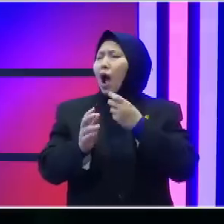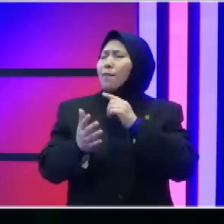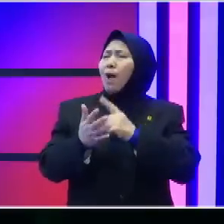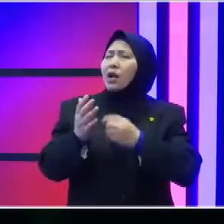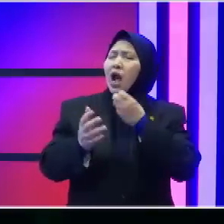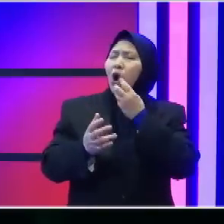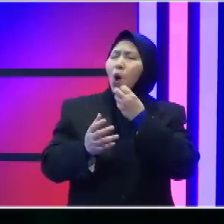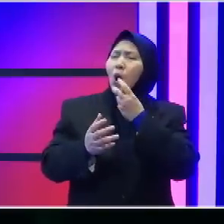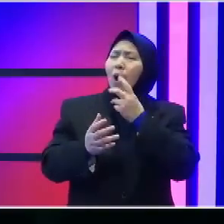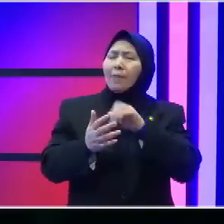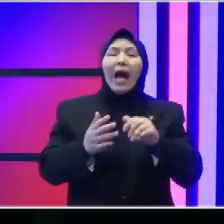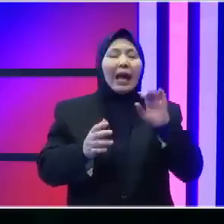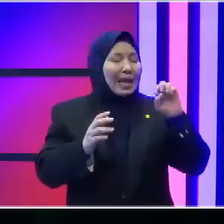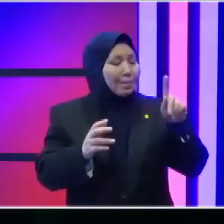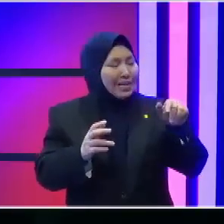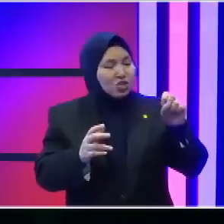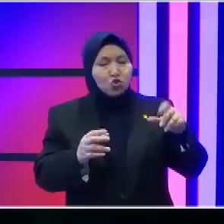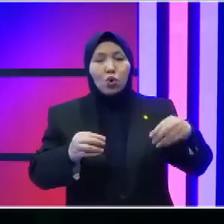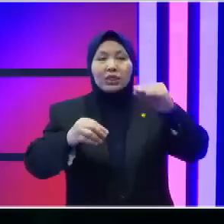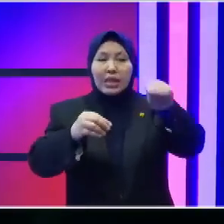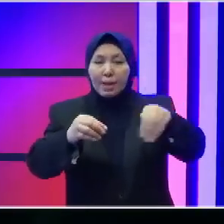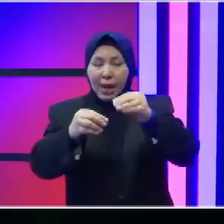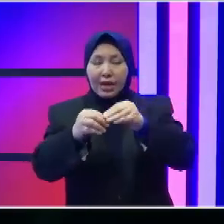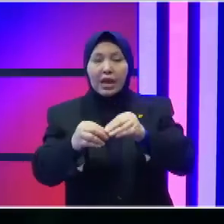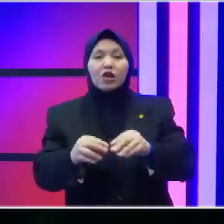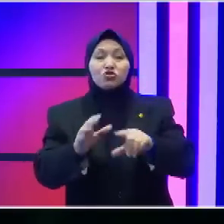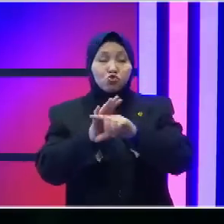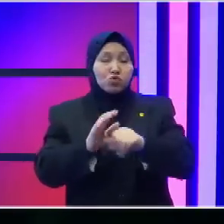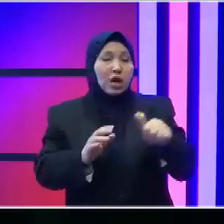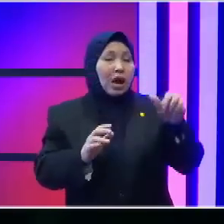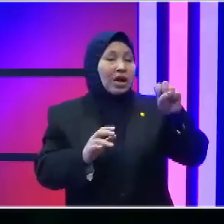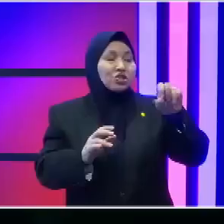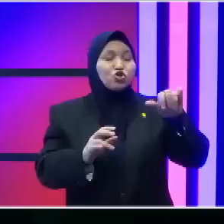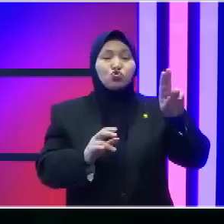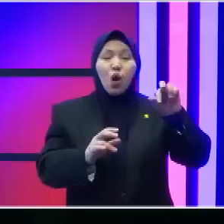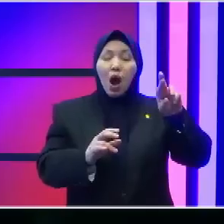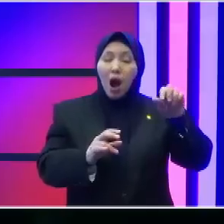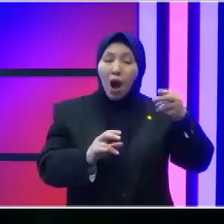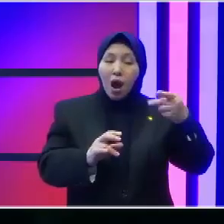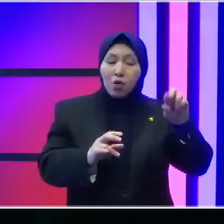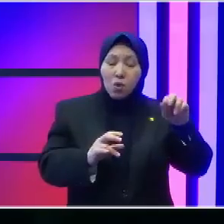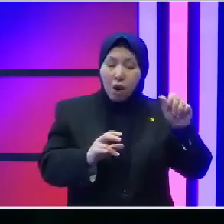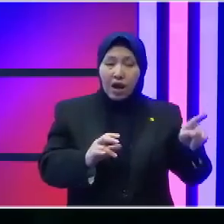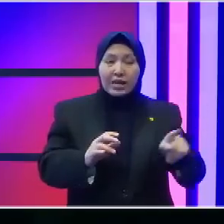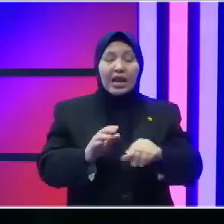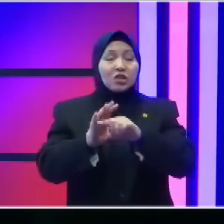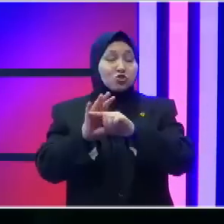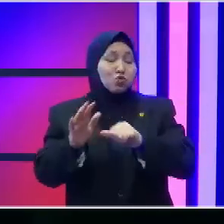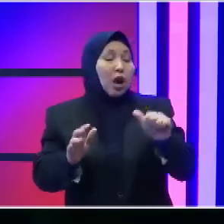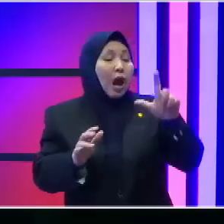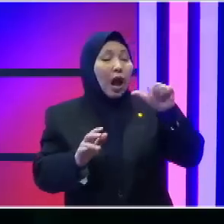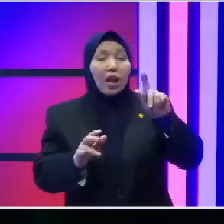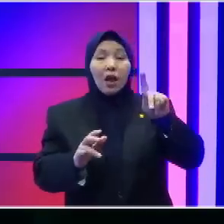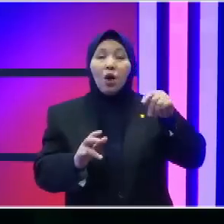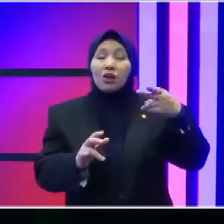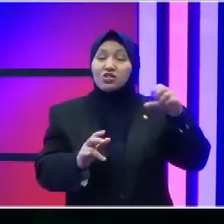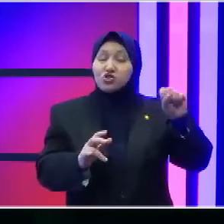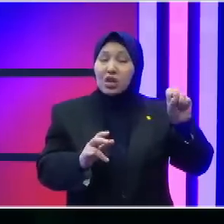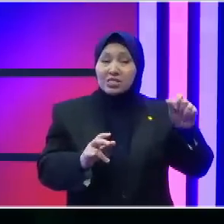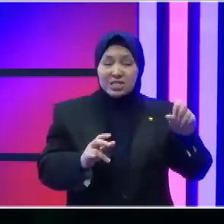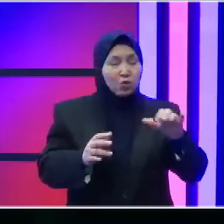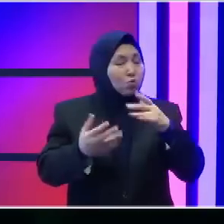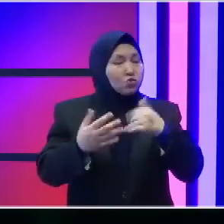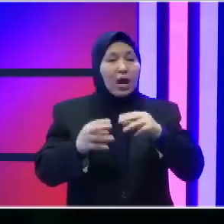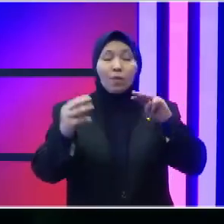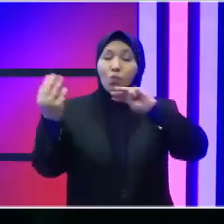kita akan ada lagi episod tambahan pada surah Asy-Syu'ara. Itu pun panjang juga, dan juga surah Al-Qasas ya. Itu kira dah